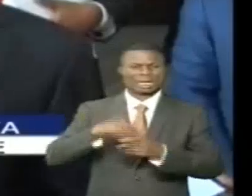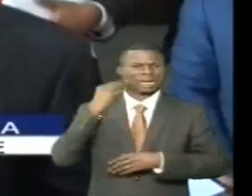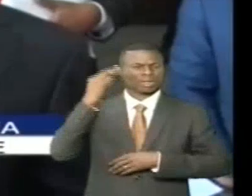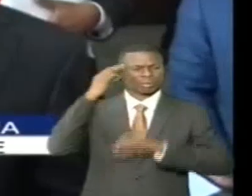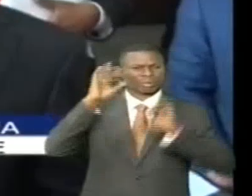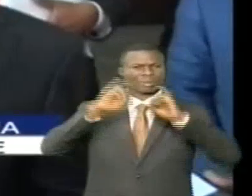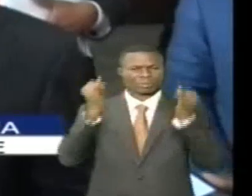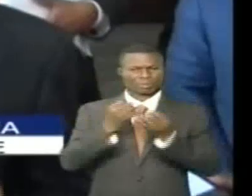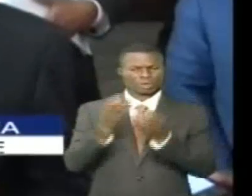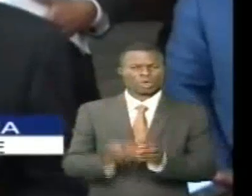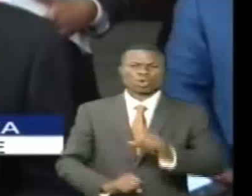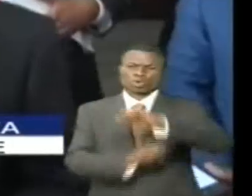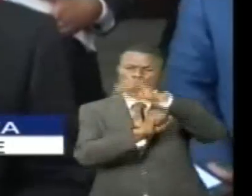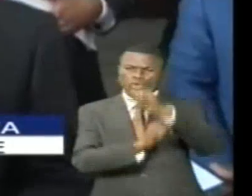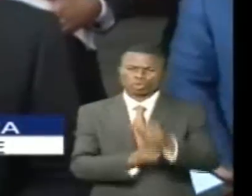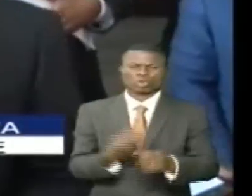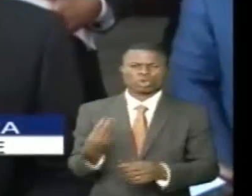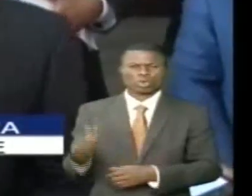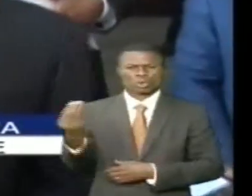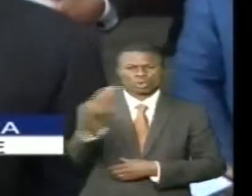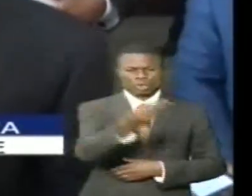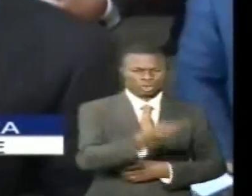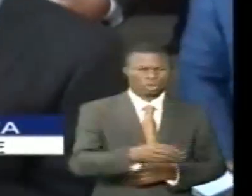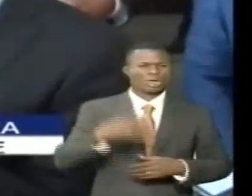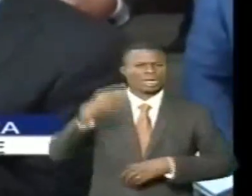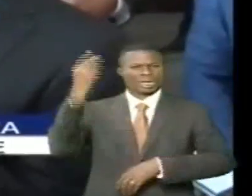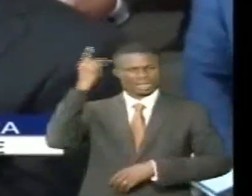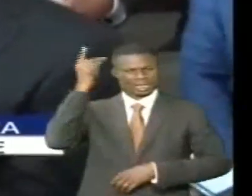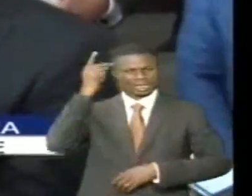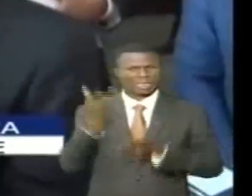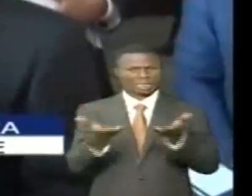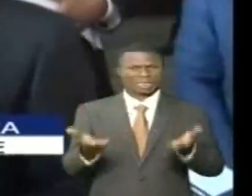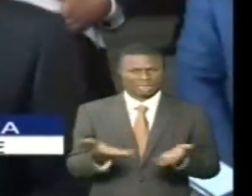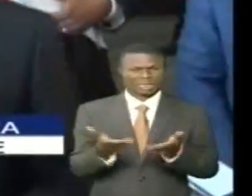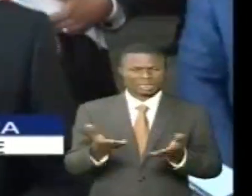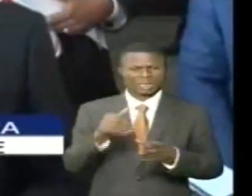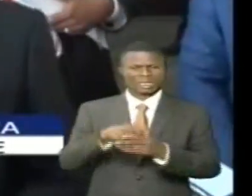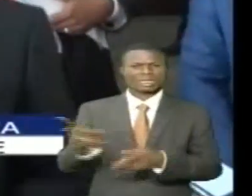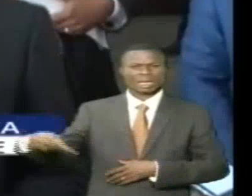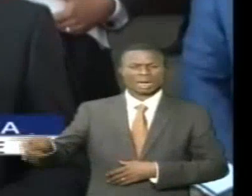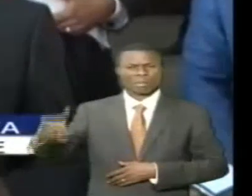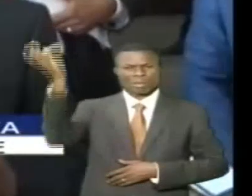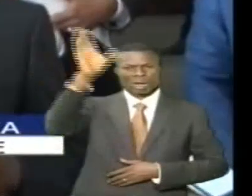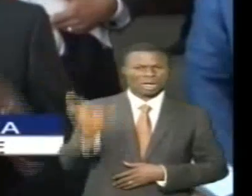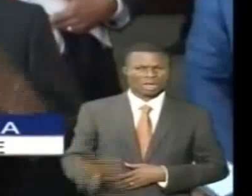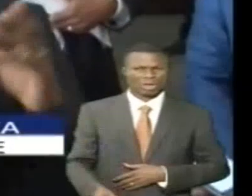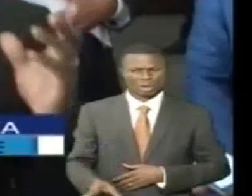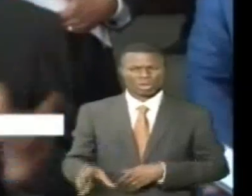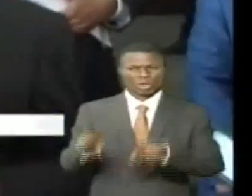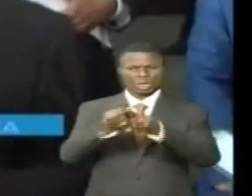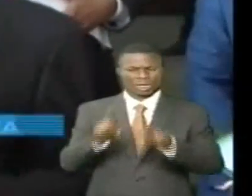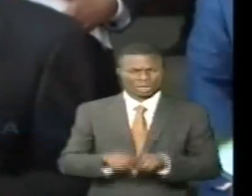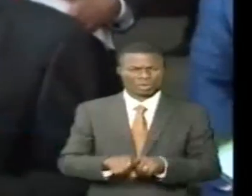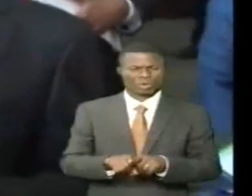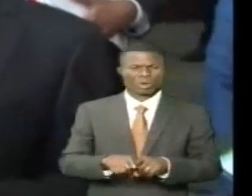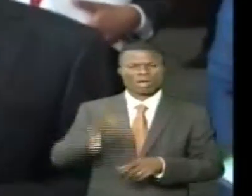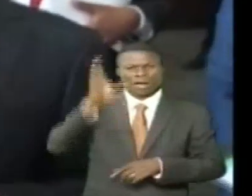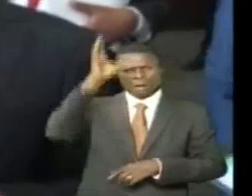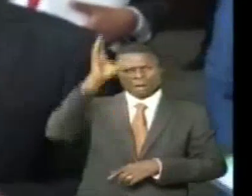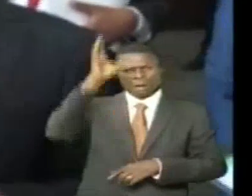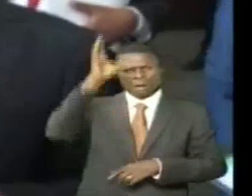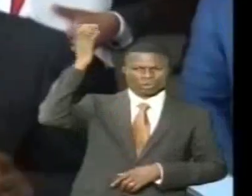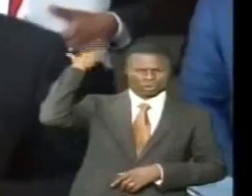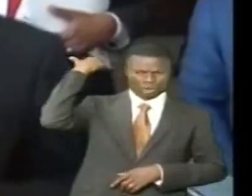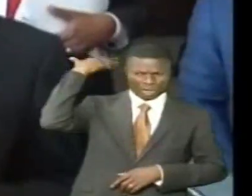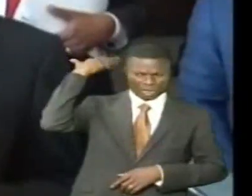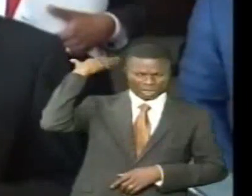les approvisionnements de la capitale par la province du Congo central et tout l'ex-Bandundu. C'est ainsi que